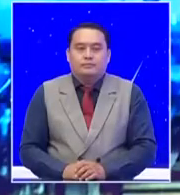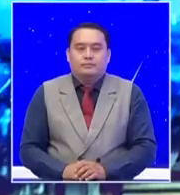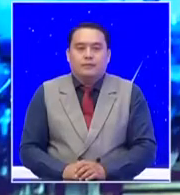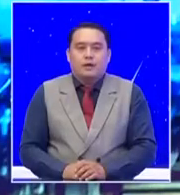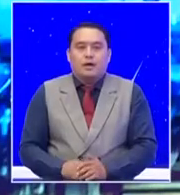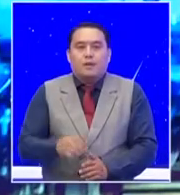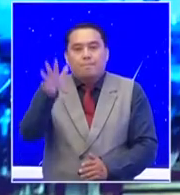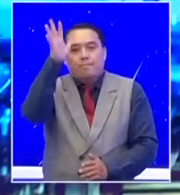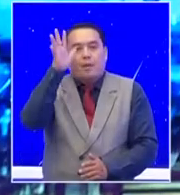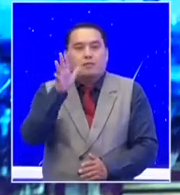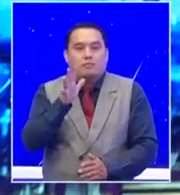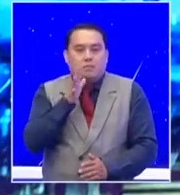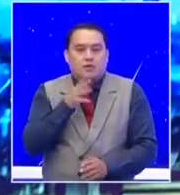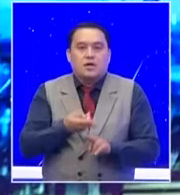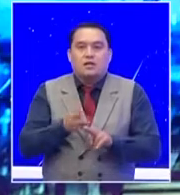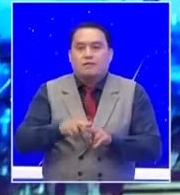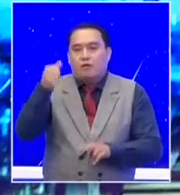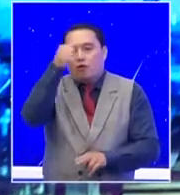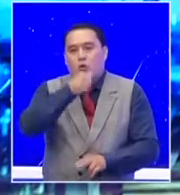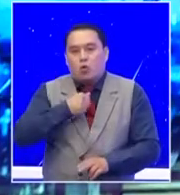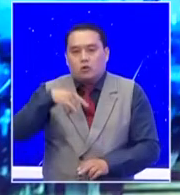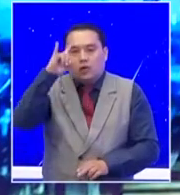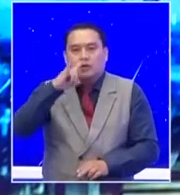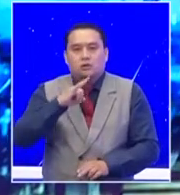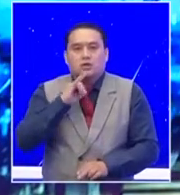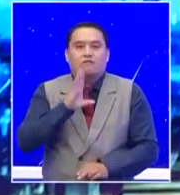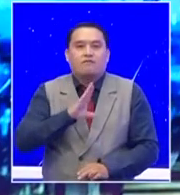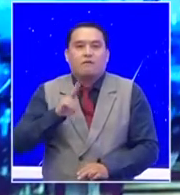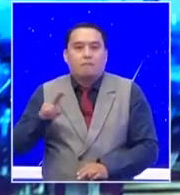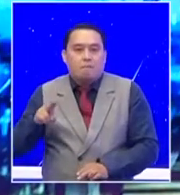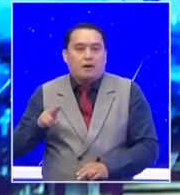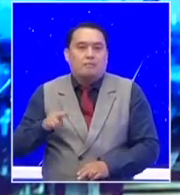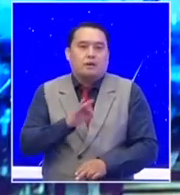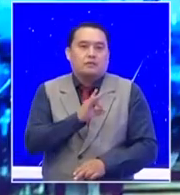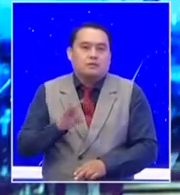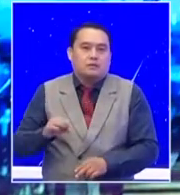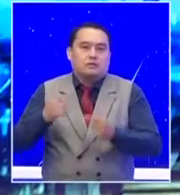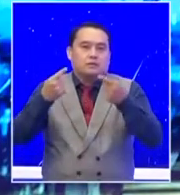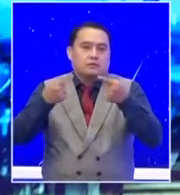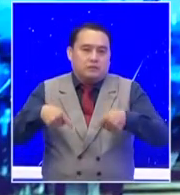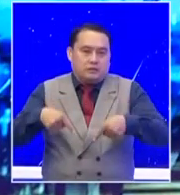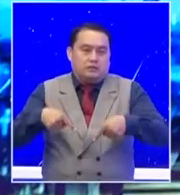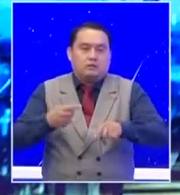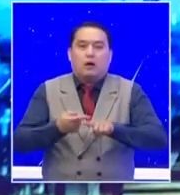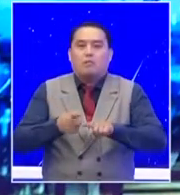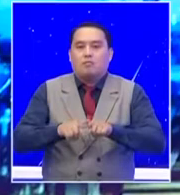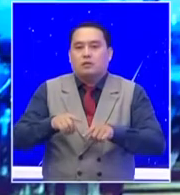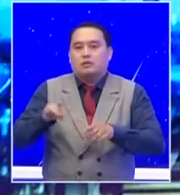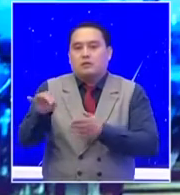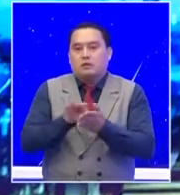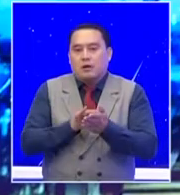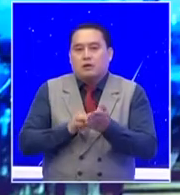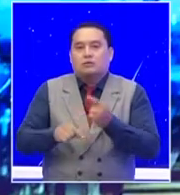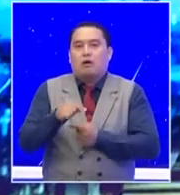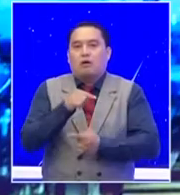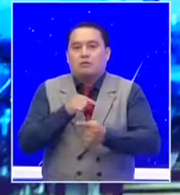За 5 месяцев текущего года ВВП Казахстана снизился на 1,7%. Падение обусловлено резким спадом